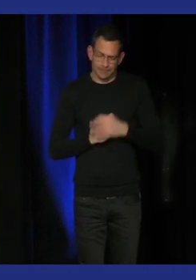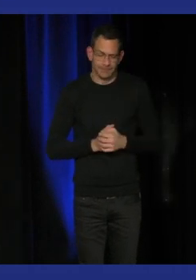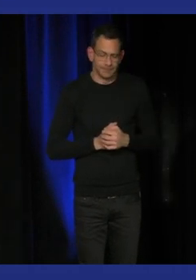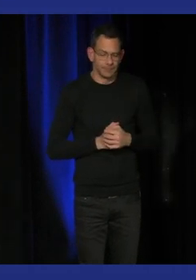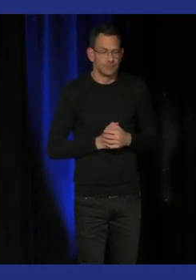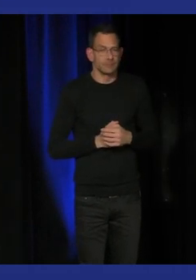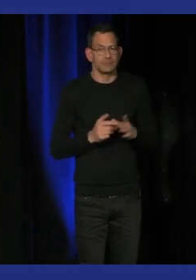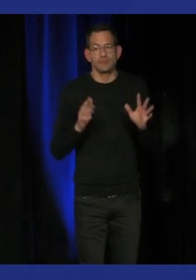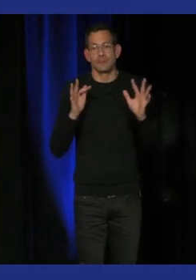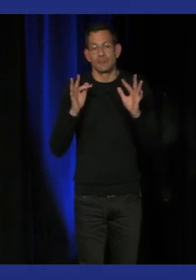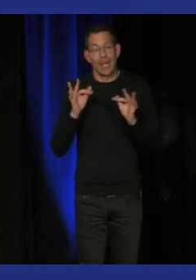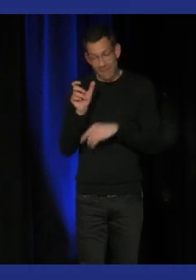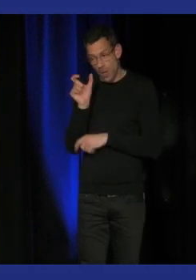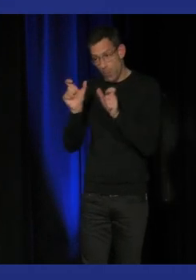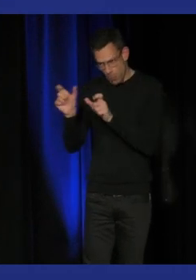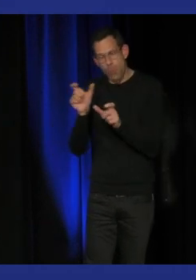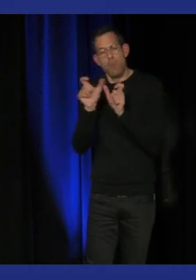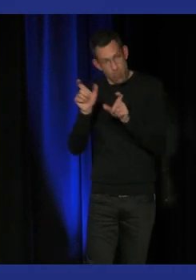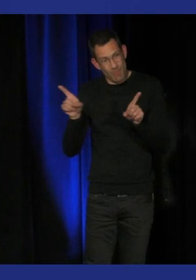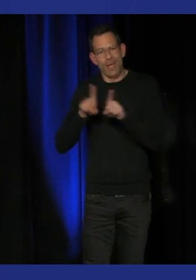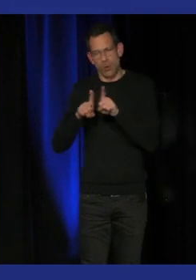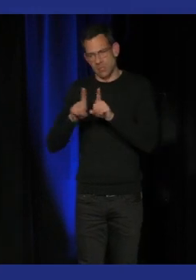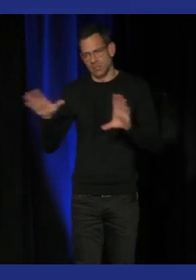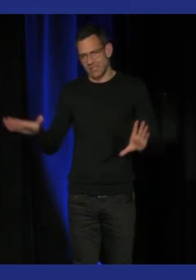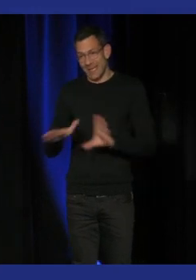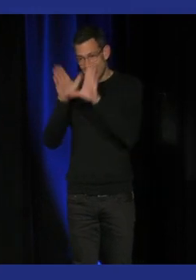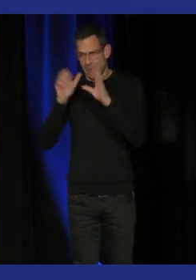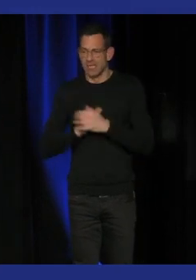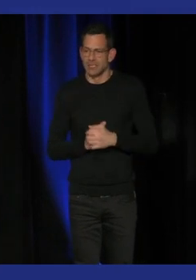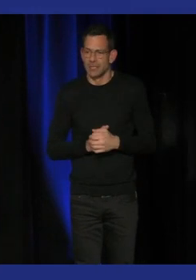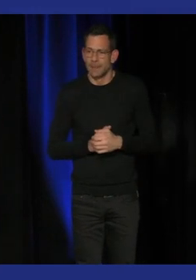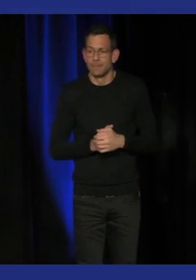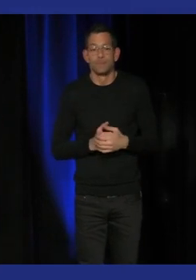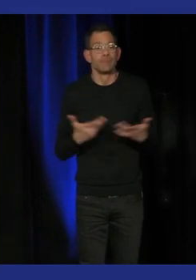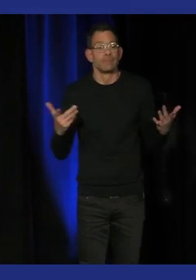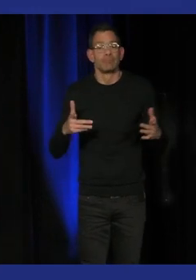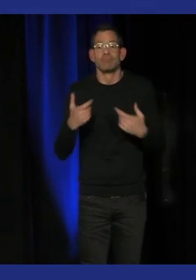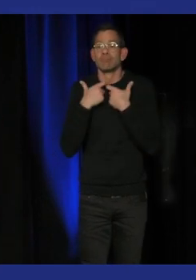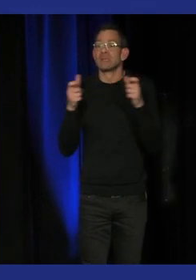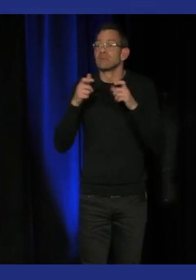Sur les mots, il n'y a pas que les mots, il y a les images. Quelle est l'image de l'accessibilité ?